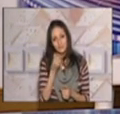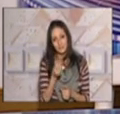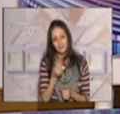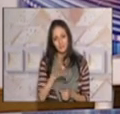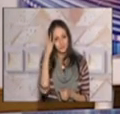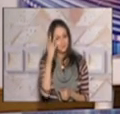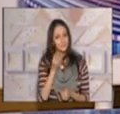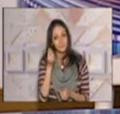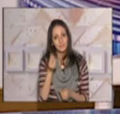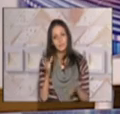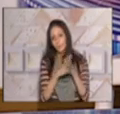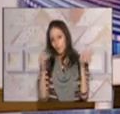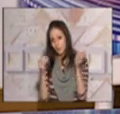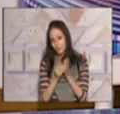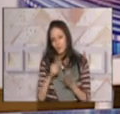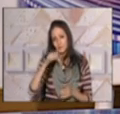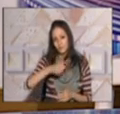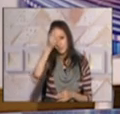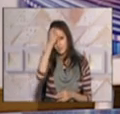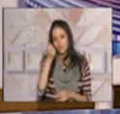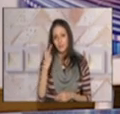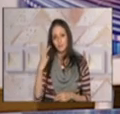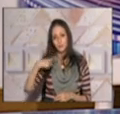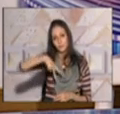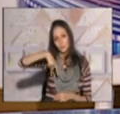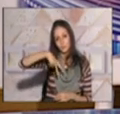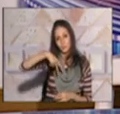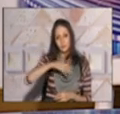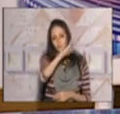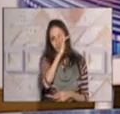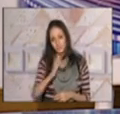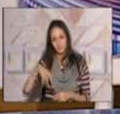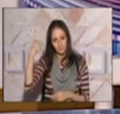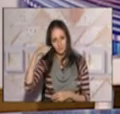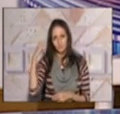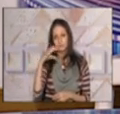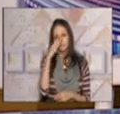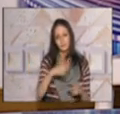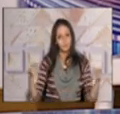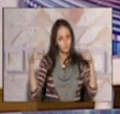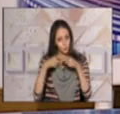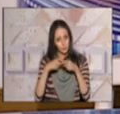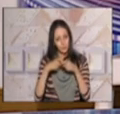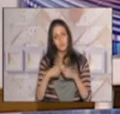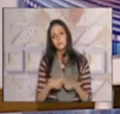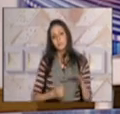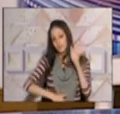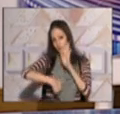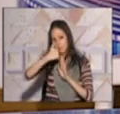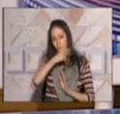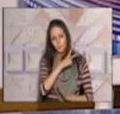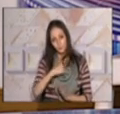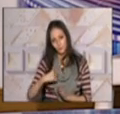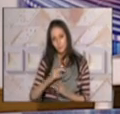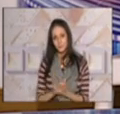أطلقت في 2018 تحت رعاية السيد رئيس الجمهورية في مؤتمر للتميز الحكومي، والمؤتمر ده دعي